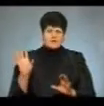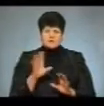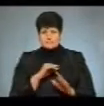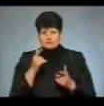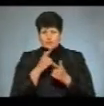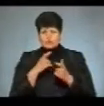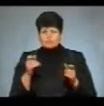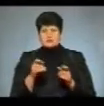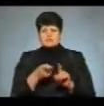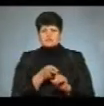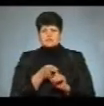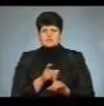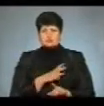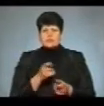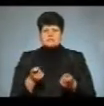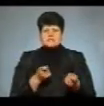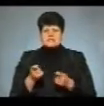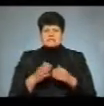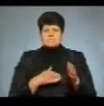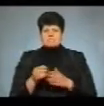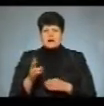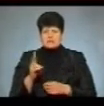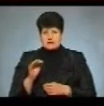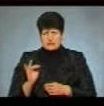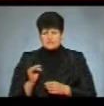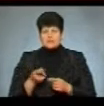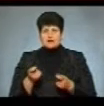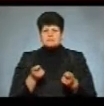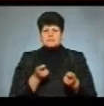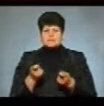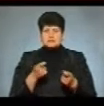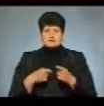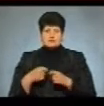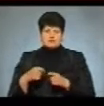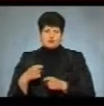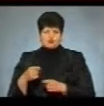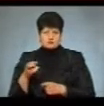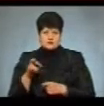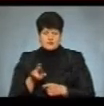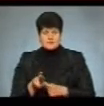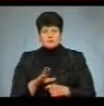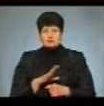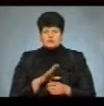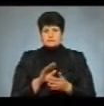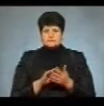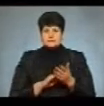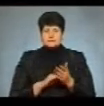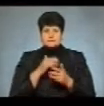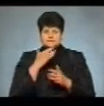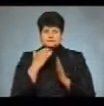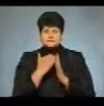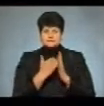повідомлення стосувалися більше адміністративної практики, тобто адміністративні правопорушення, було складено ряд